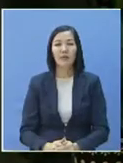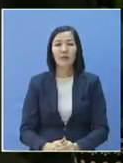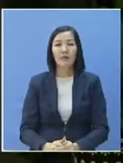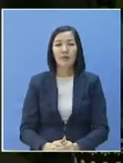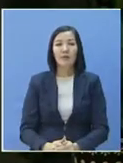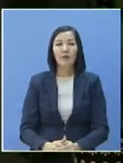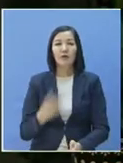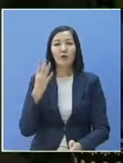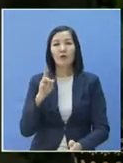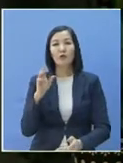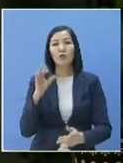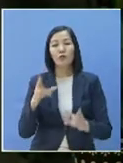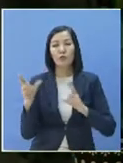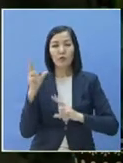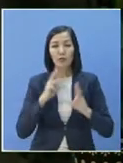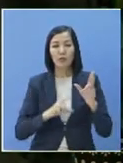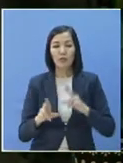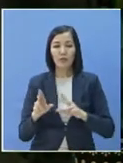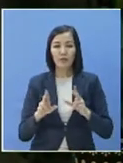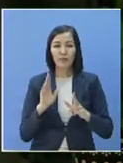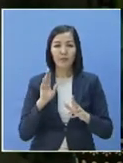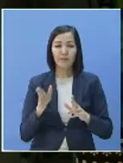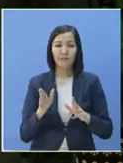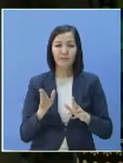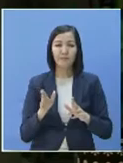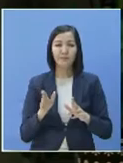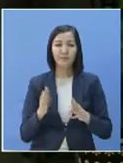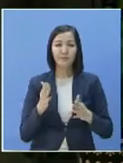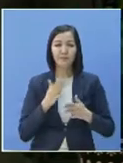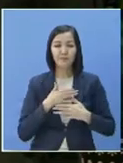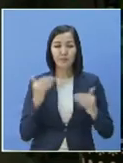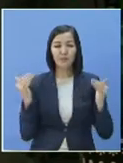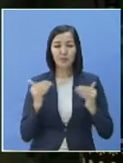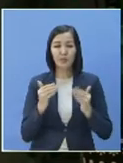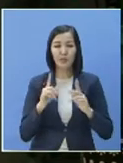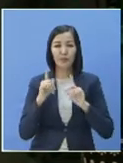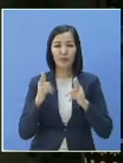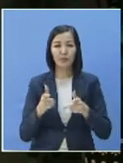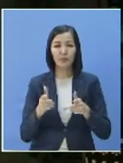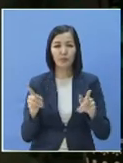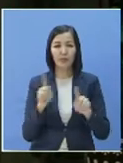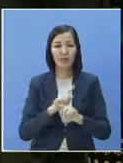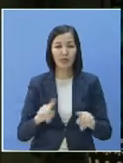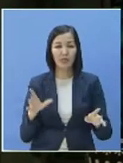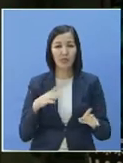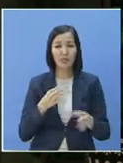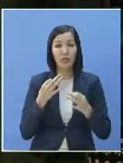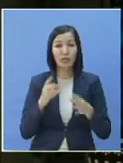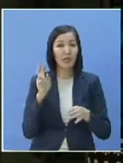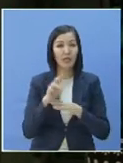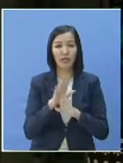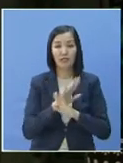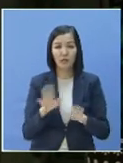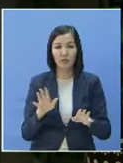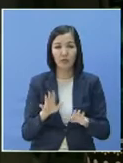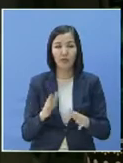студентімін, болашақ бастауыш білім беру мұғалімімін. Менің бұл колледжге түсуім өте ерекше болды. Мен жайдан жай келе қалғам